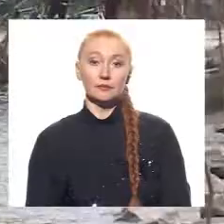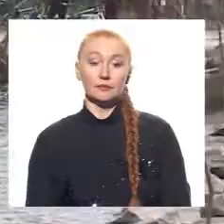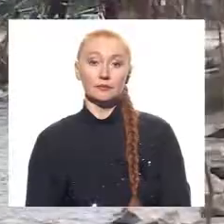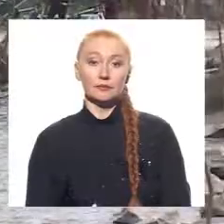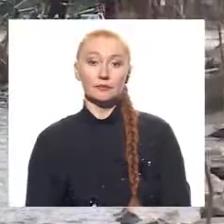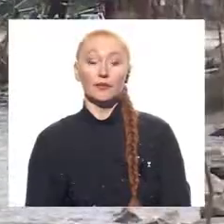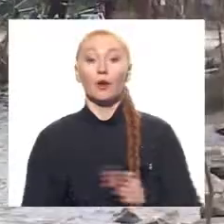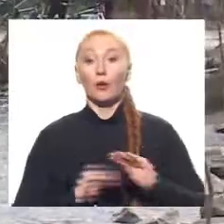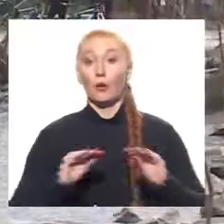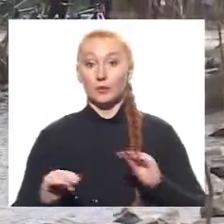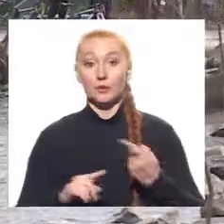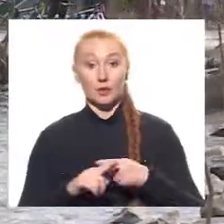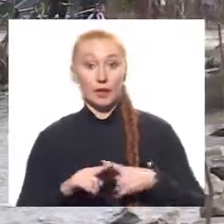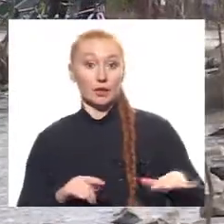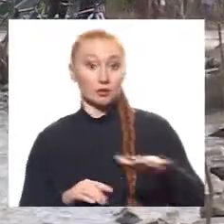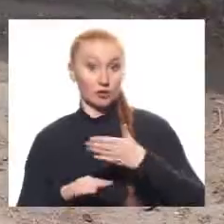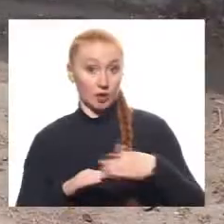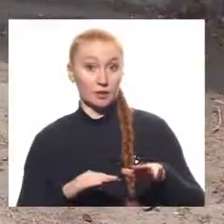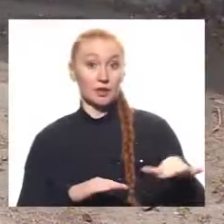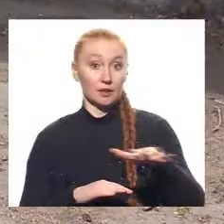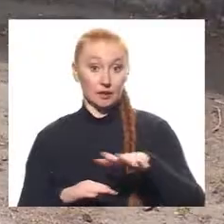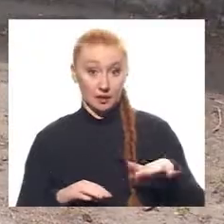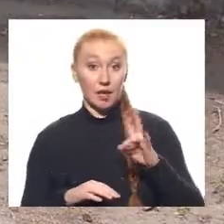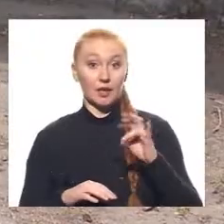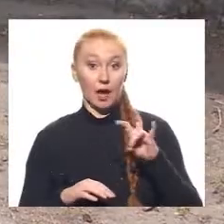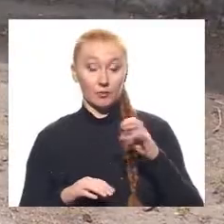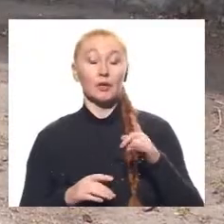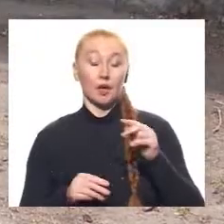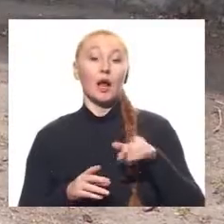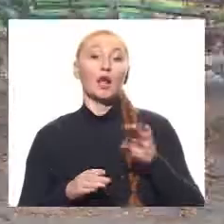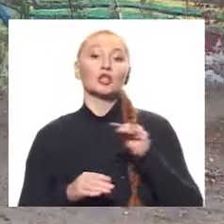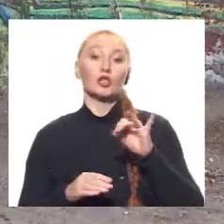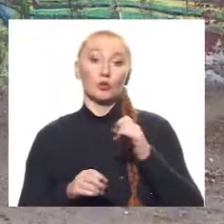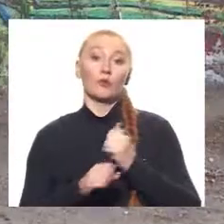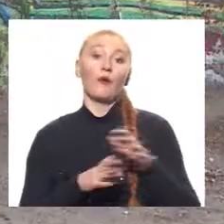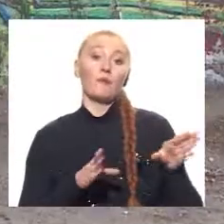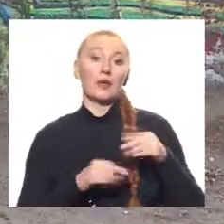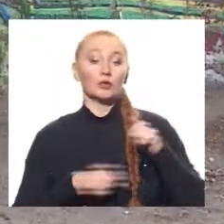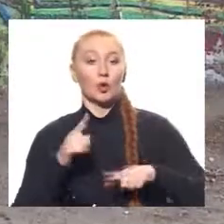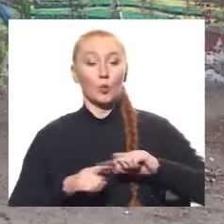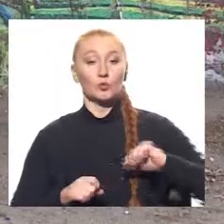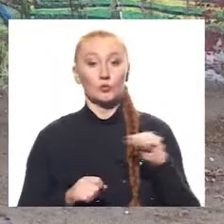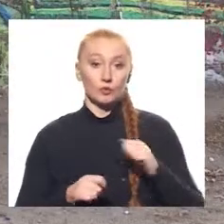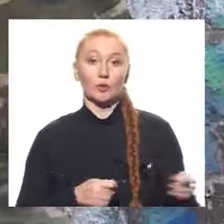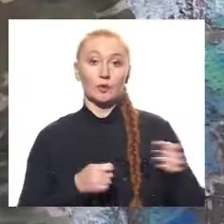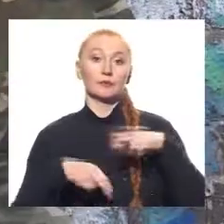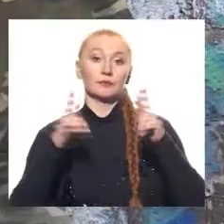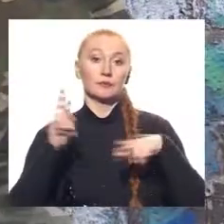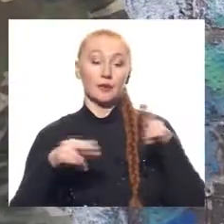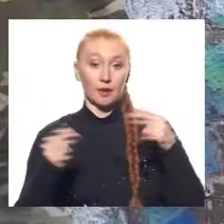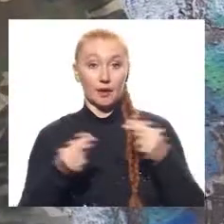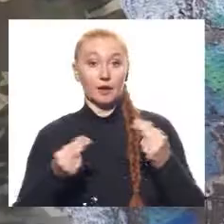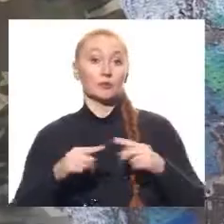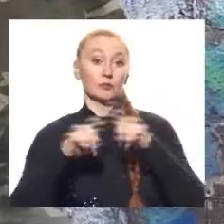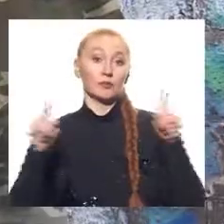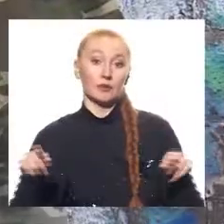краски. Облаштуванням цієї частини набережної займається і Сергій Живков. Чоловік разом зі своїми родичами та друзями наносить малюнки на плити та планує